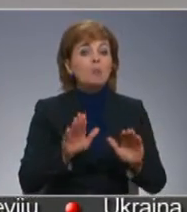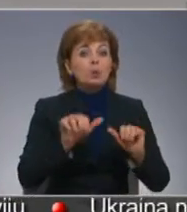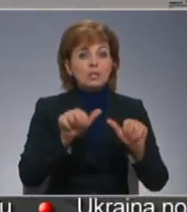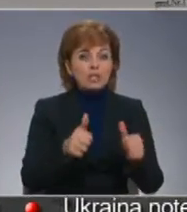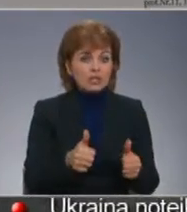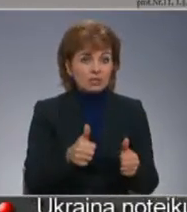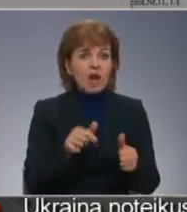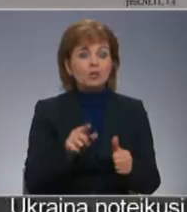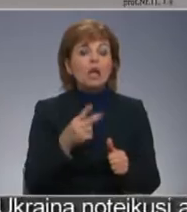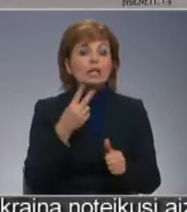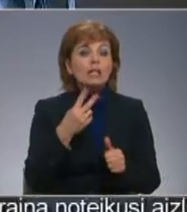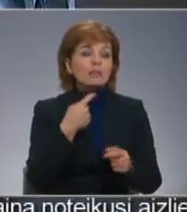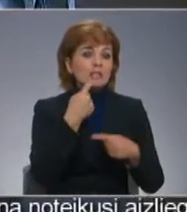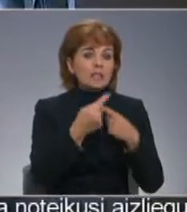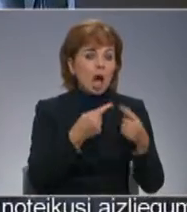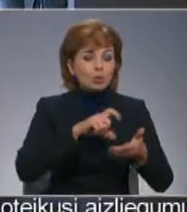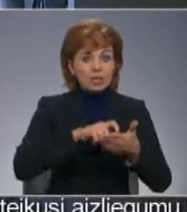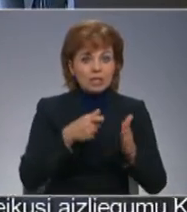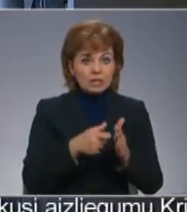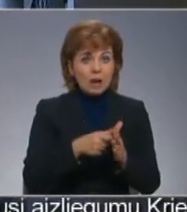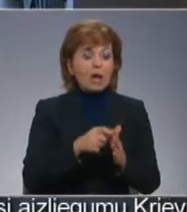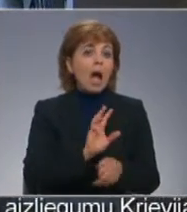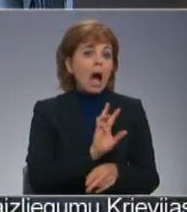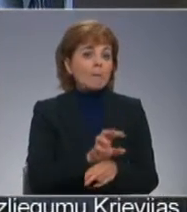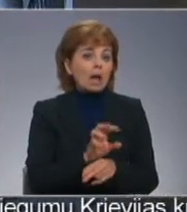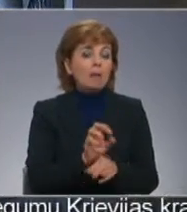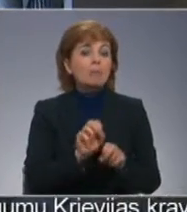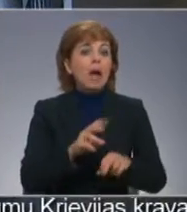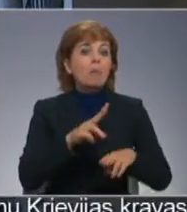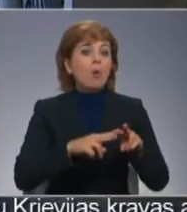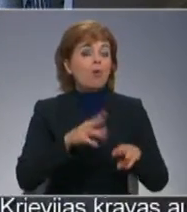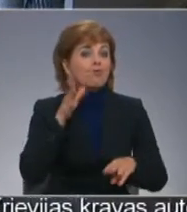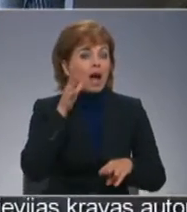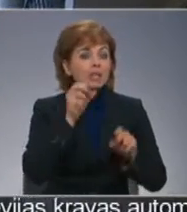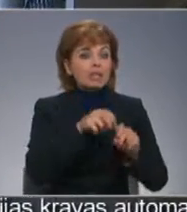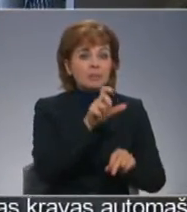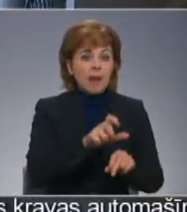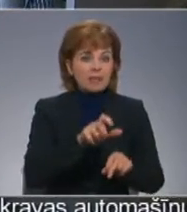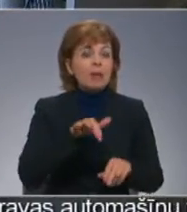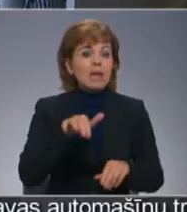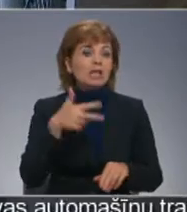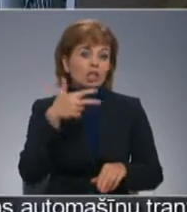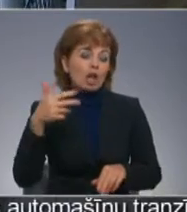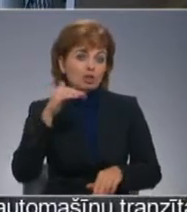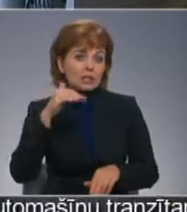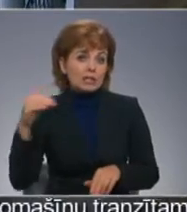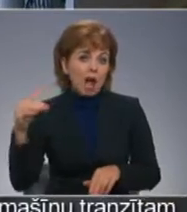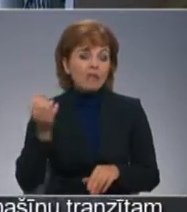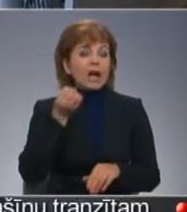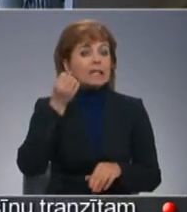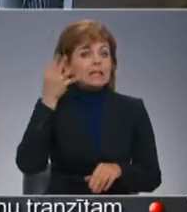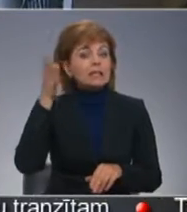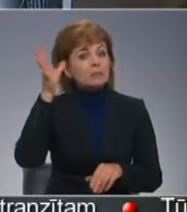izveidotas arī divas sarunu istabas. Apmeklētājiem pie būvaldes speciālistiem gan turpmāk nāksies kāpt uz trešo stāvu, bet